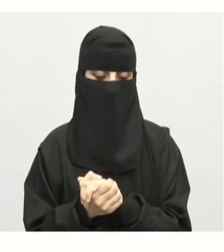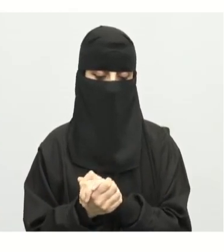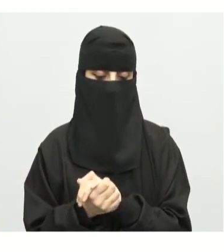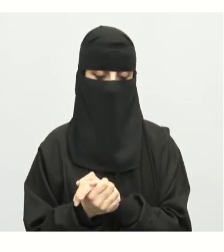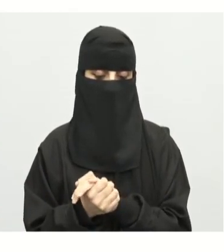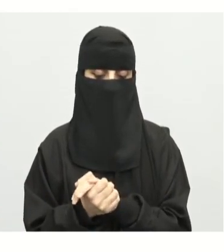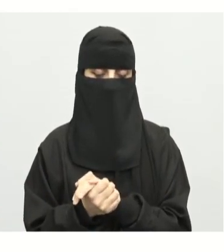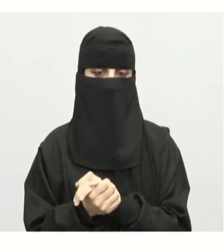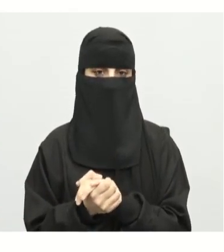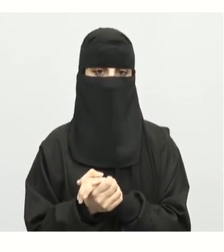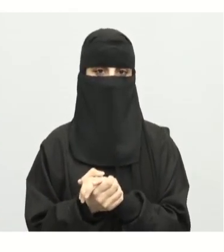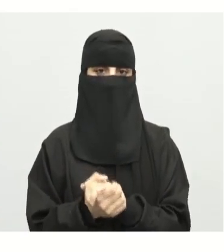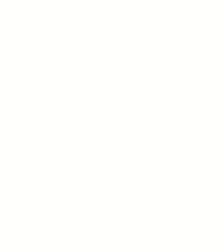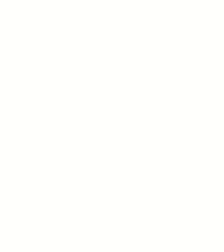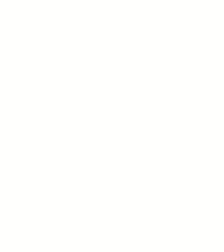النشاط